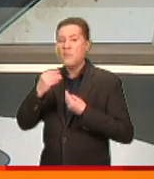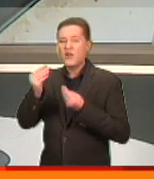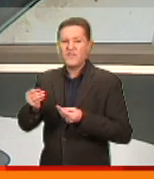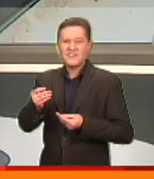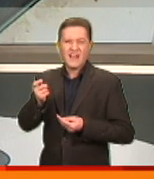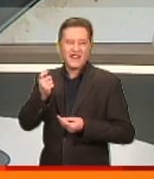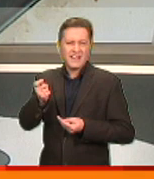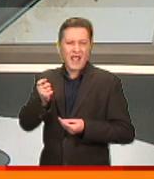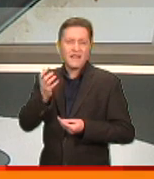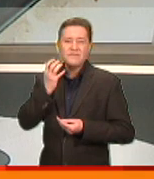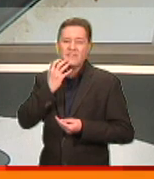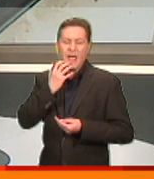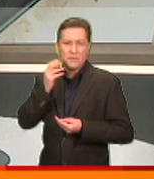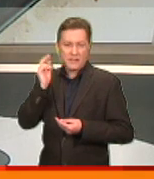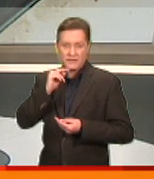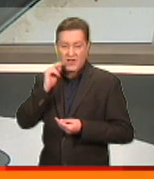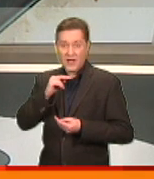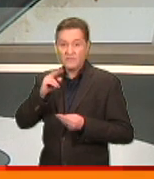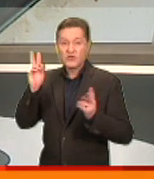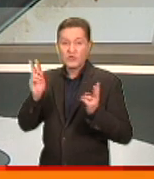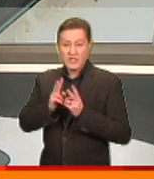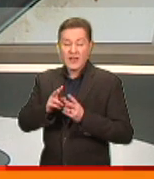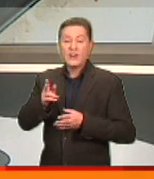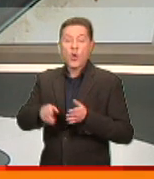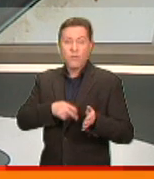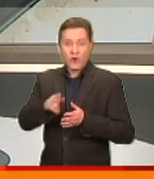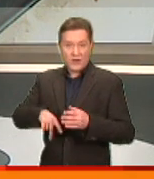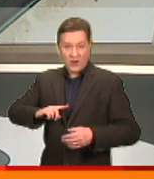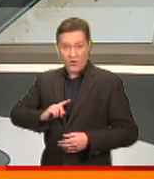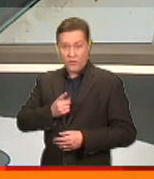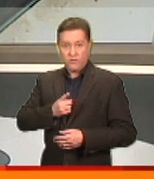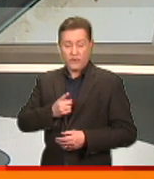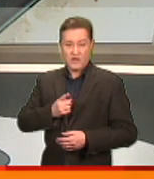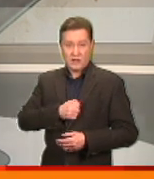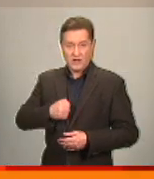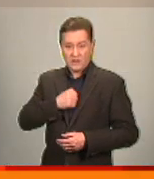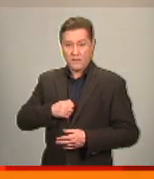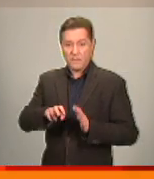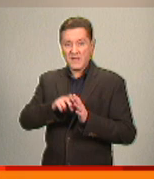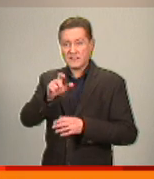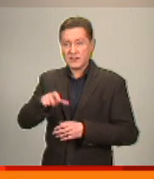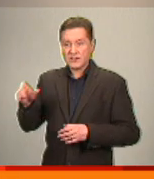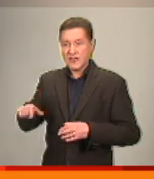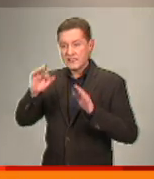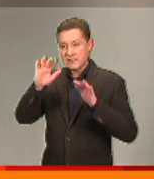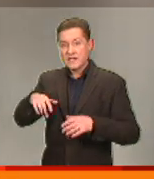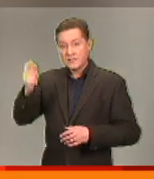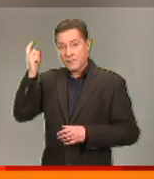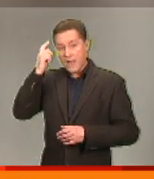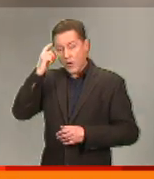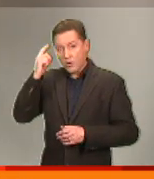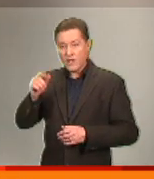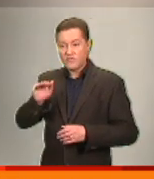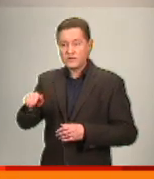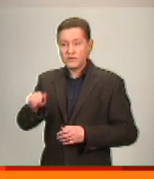чаєм. Наші журналісти зустріли скрижанілий потяг та обурених пасажирів. Снігом на голову в прямому сенсі